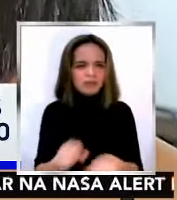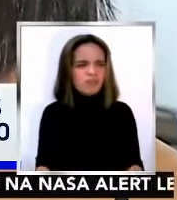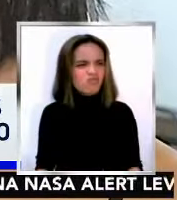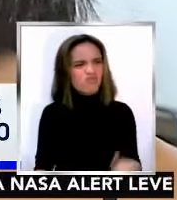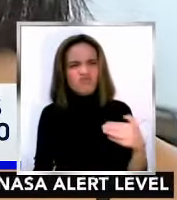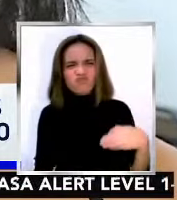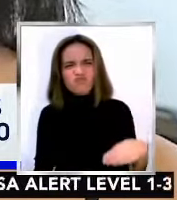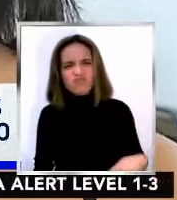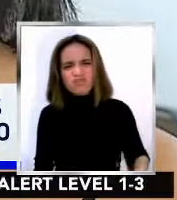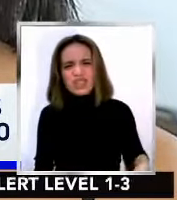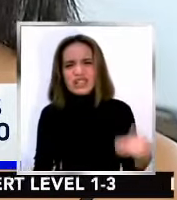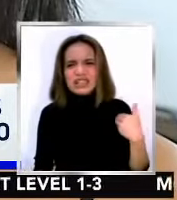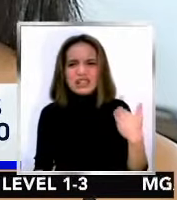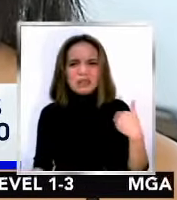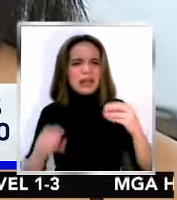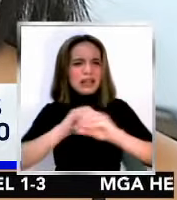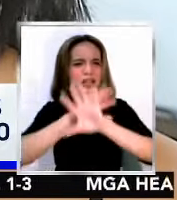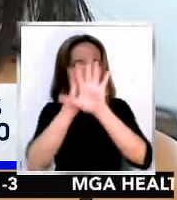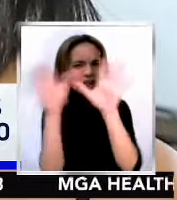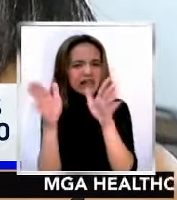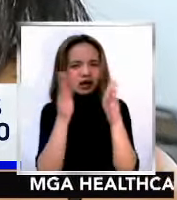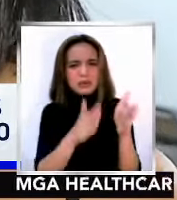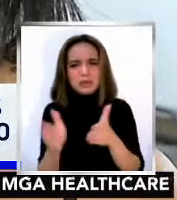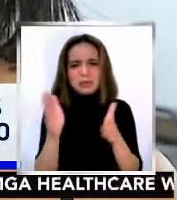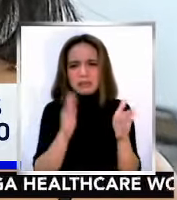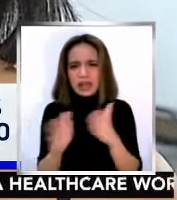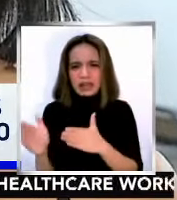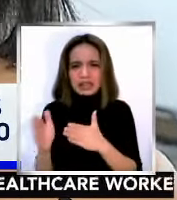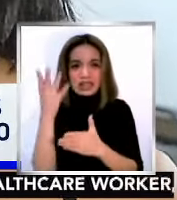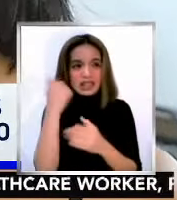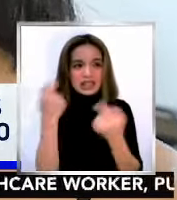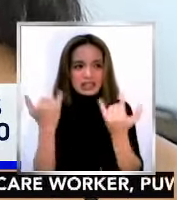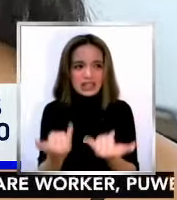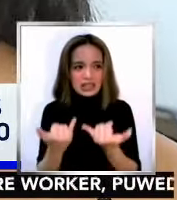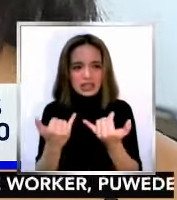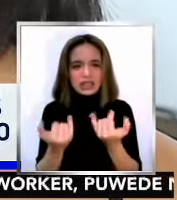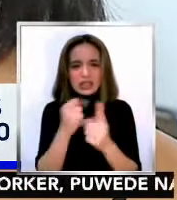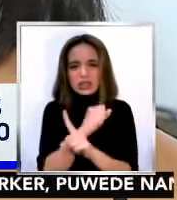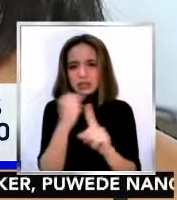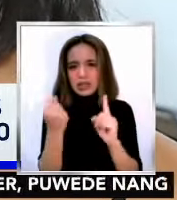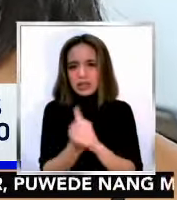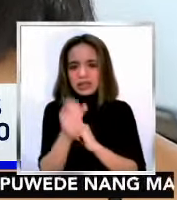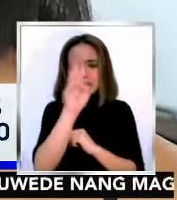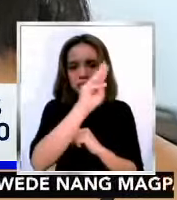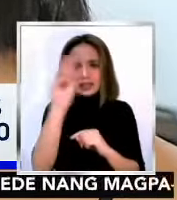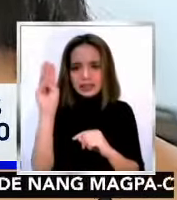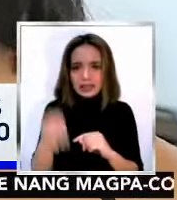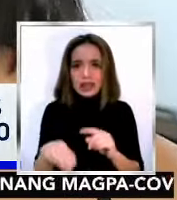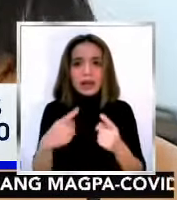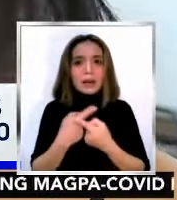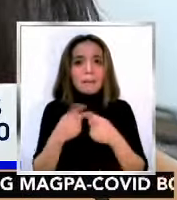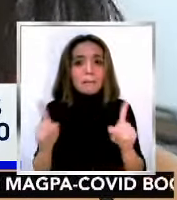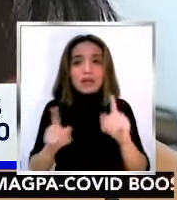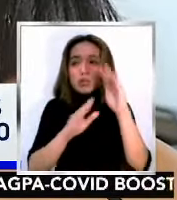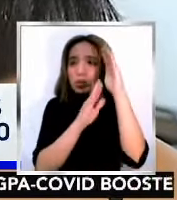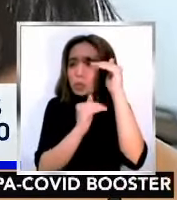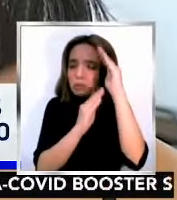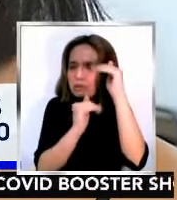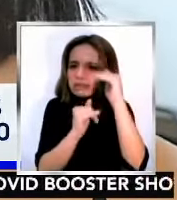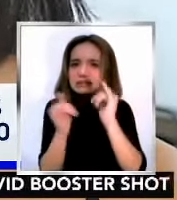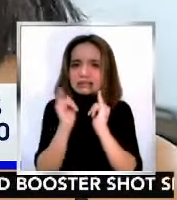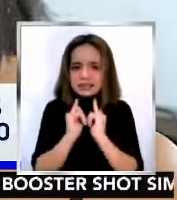plan because of what our situation here in Manila is. But hopefully, still